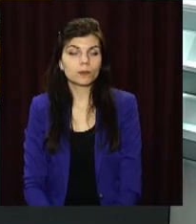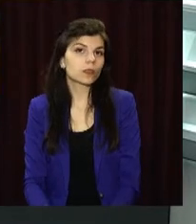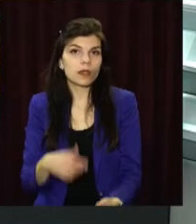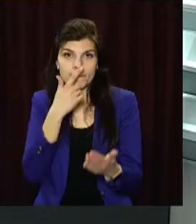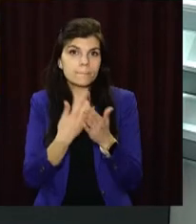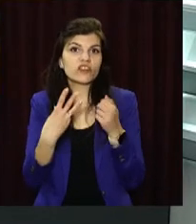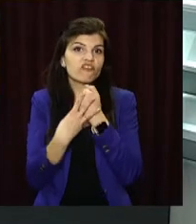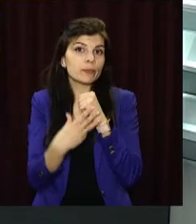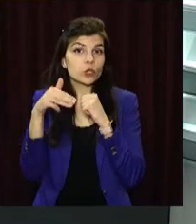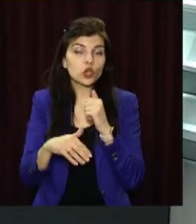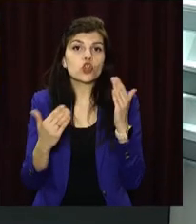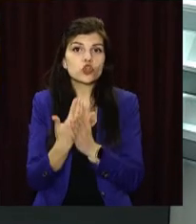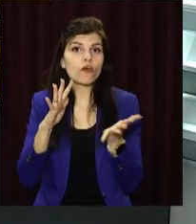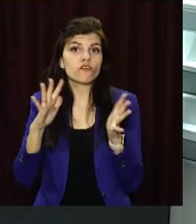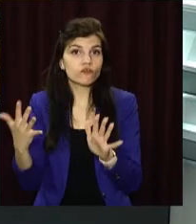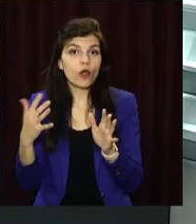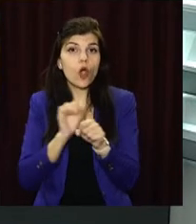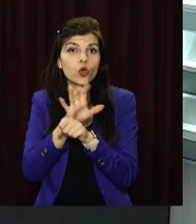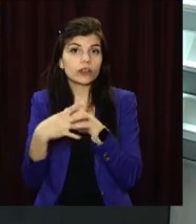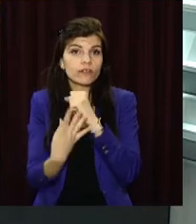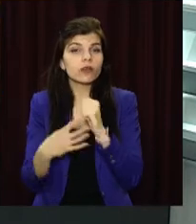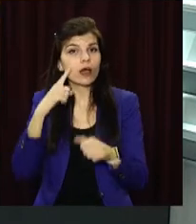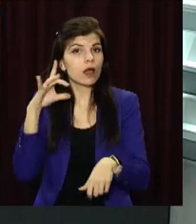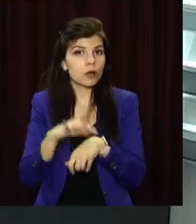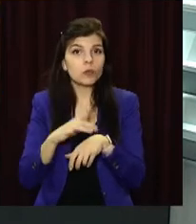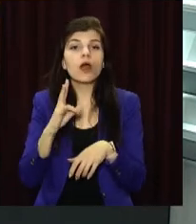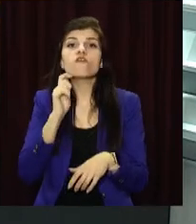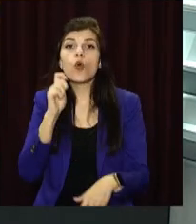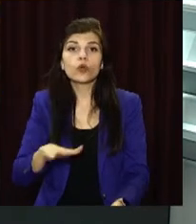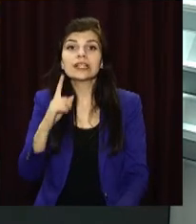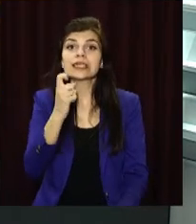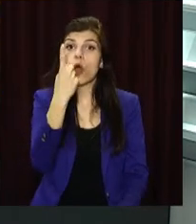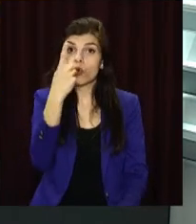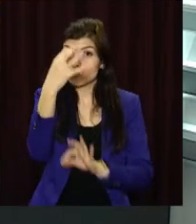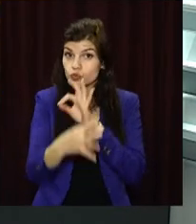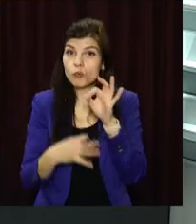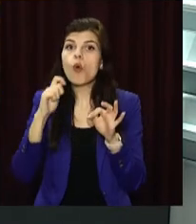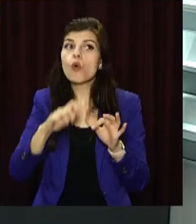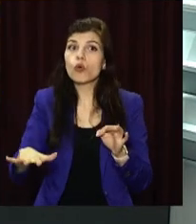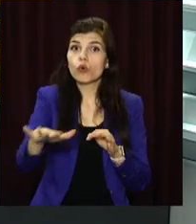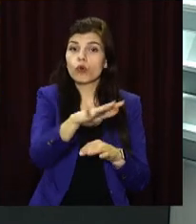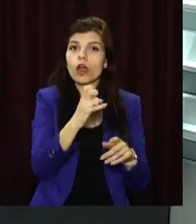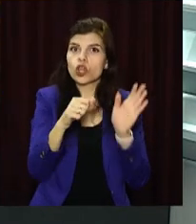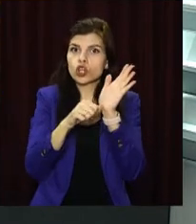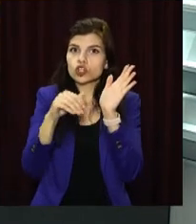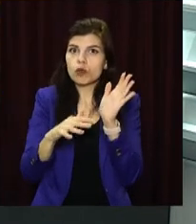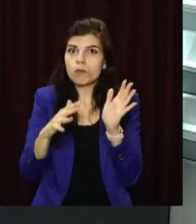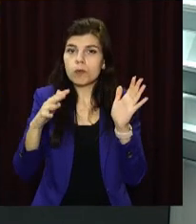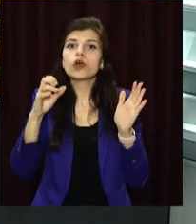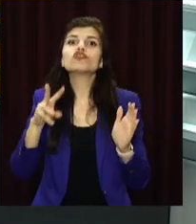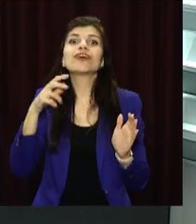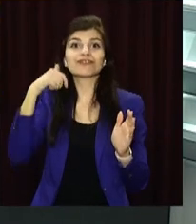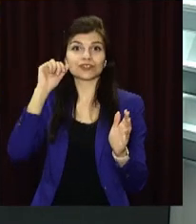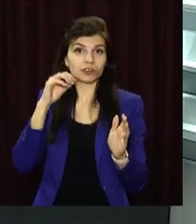Майже 18 тисяч нових випадків COVID-19 зафіксували в Україні за попередню добу. Це на 6 тисяч більше, ніж днем